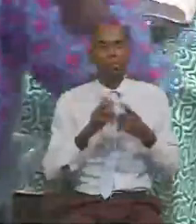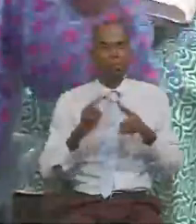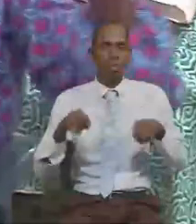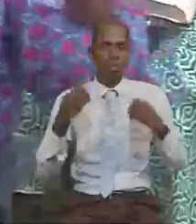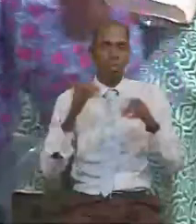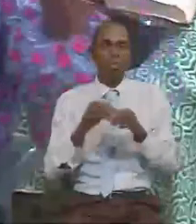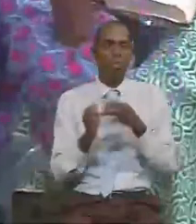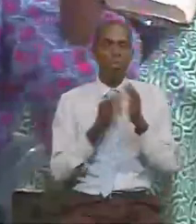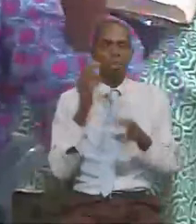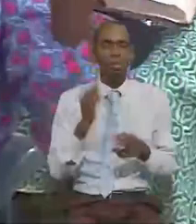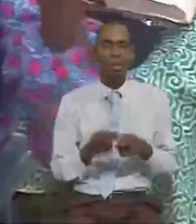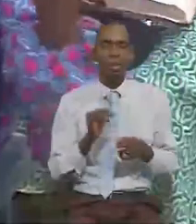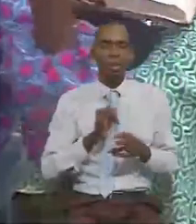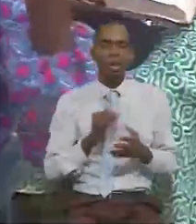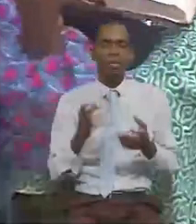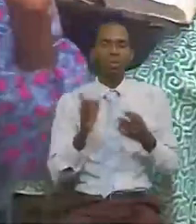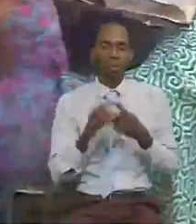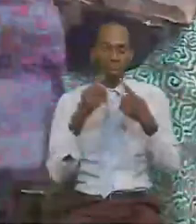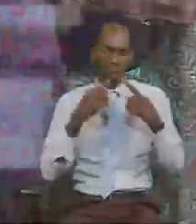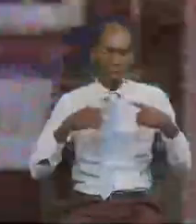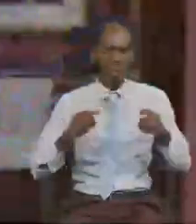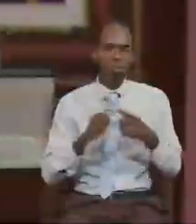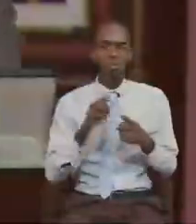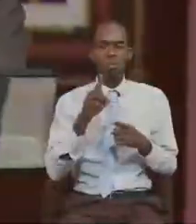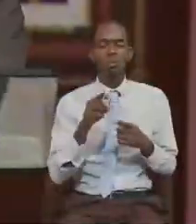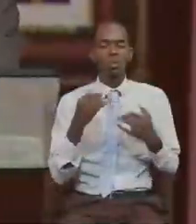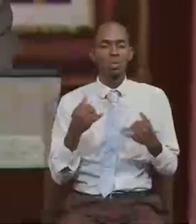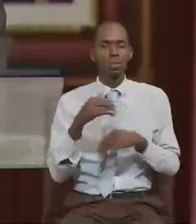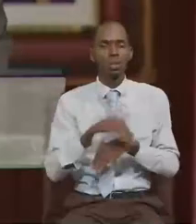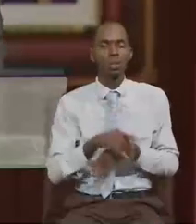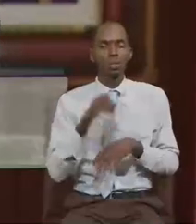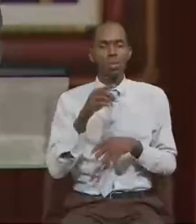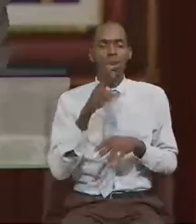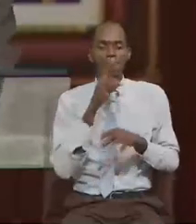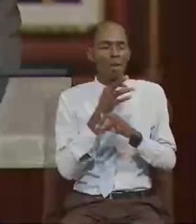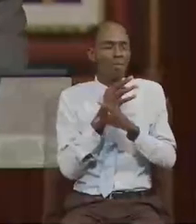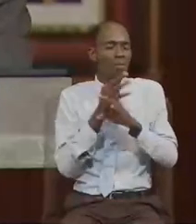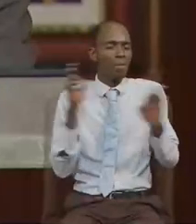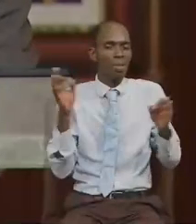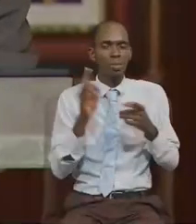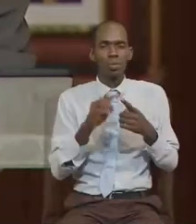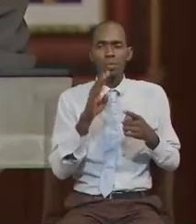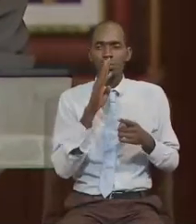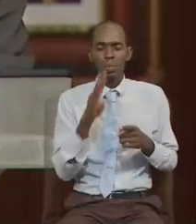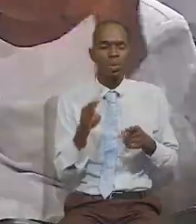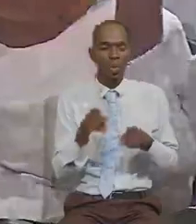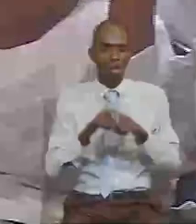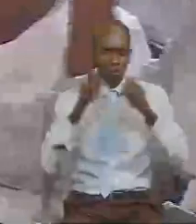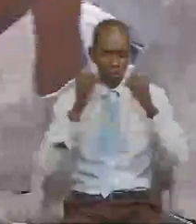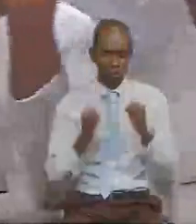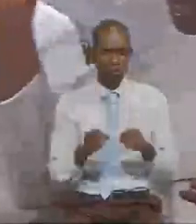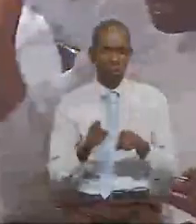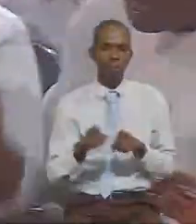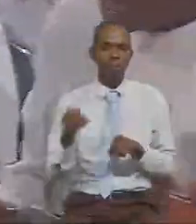Je veux t'annoncer ce soir que tu es libre pour être aussi fort que tu le souhaites. Tu